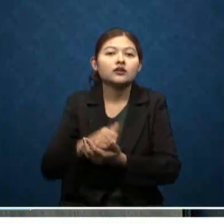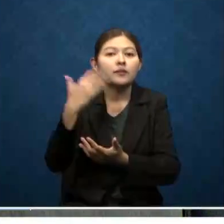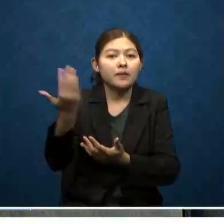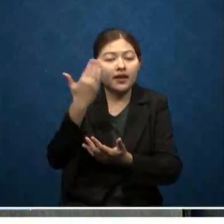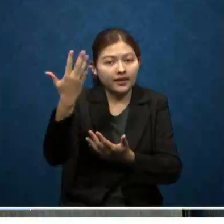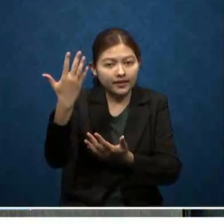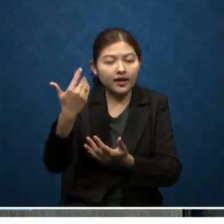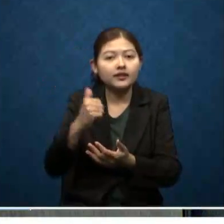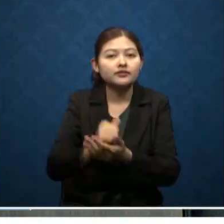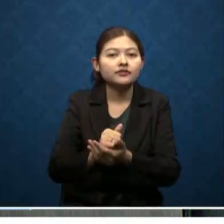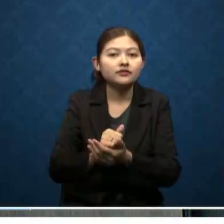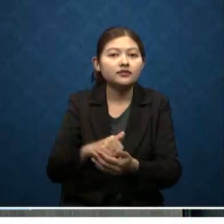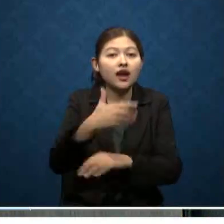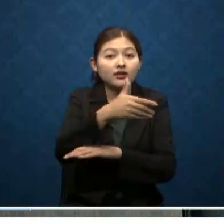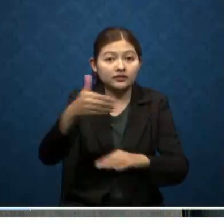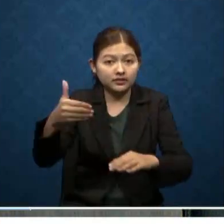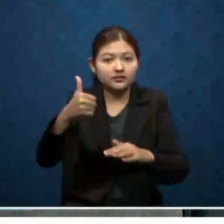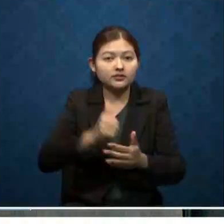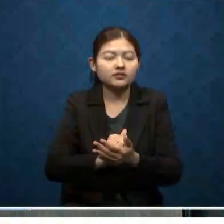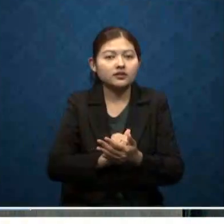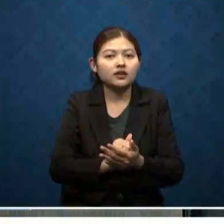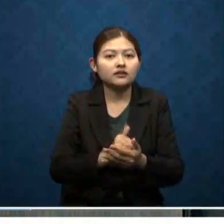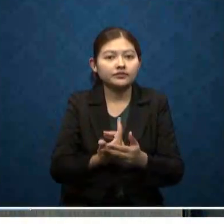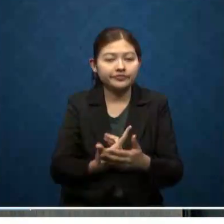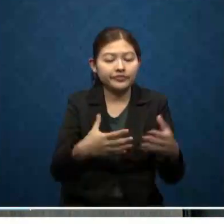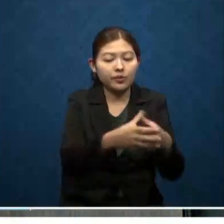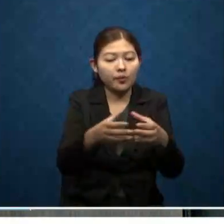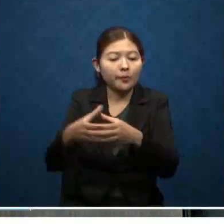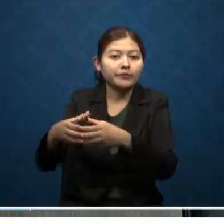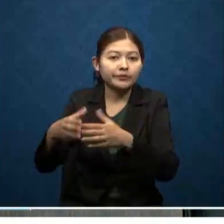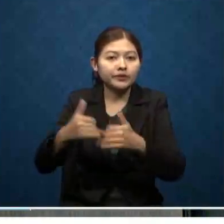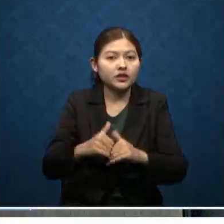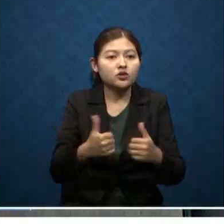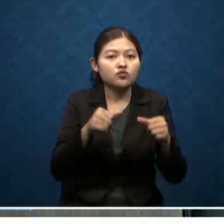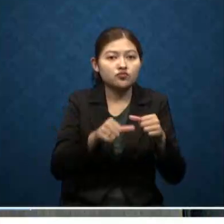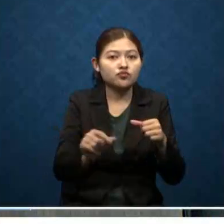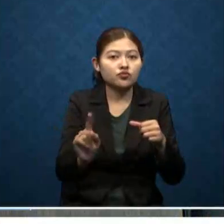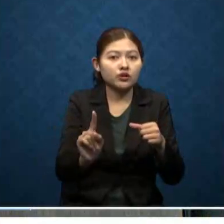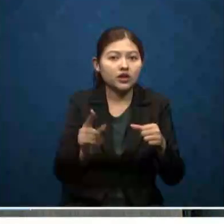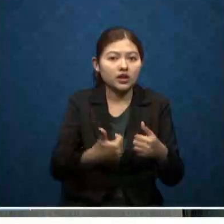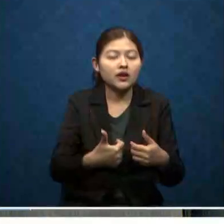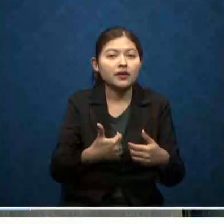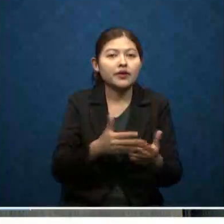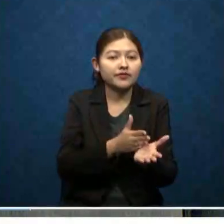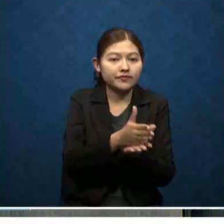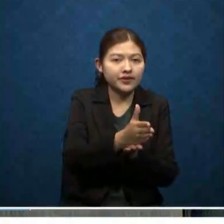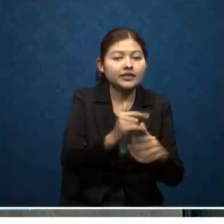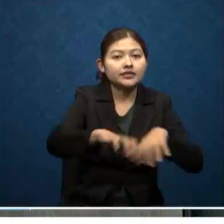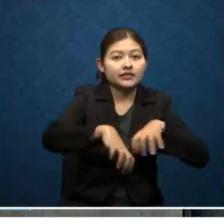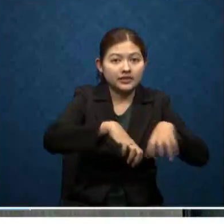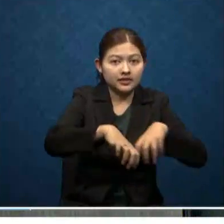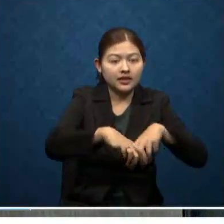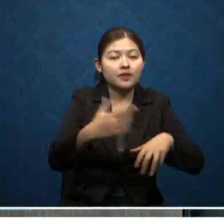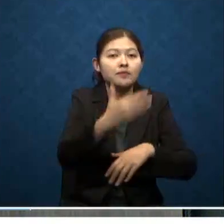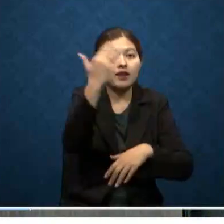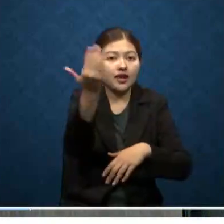ชาติการสร้างธรรมาภิบาลในทุกภาคส่วนอันนี้อยู่ในส่วนของการเอ่อปฏิรูปด้านการบริหารจัดการพลัง